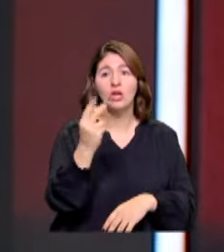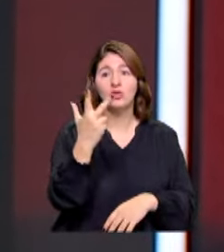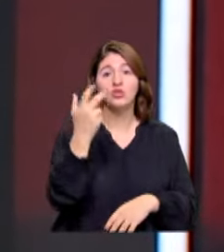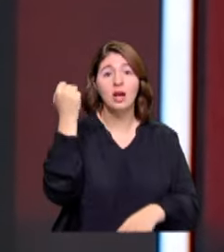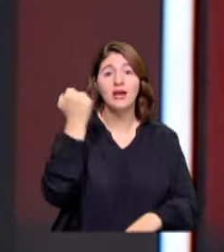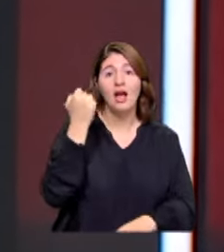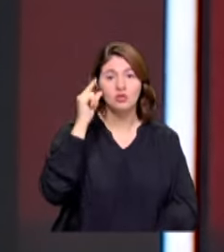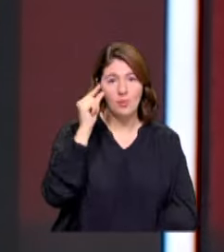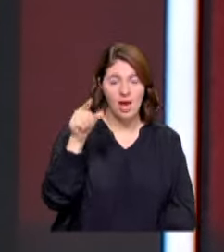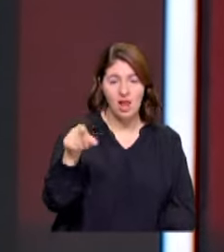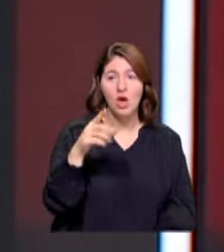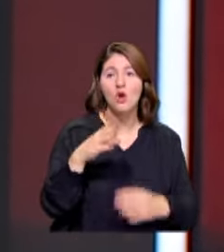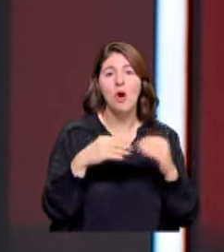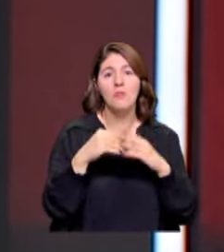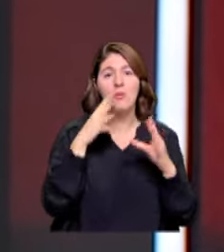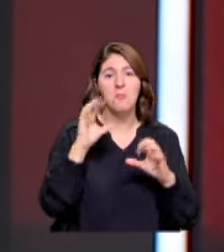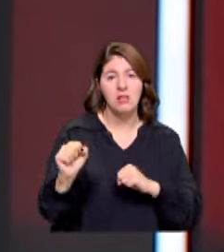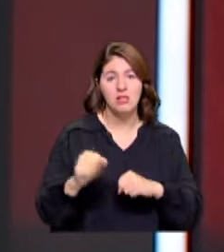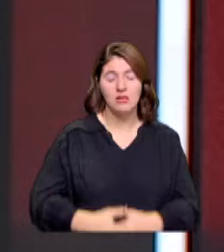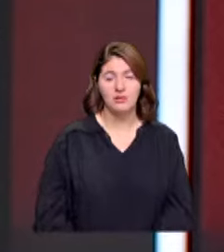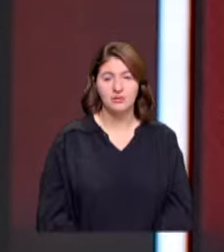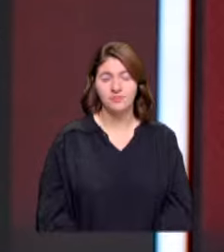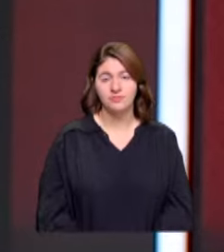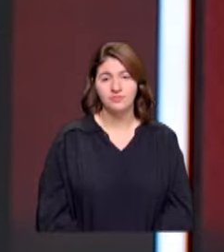katil zanlısı Romanya'da yakalandı.